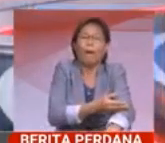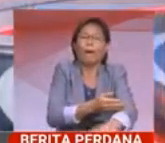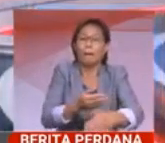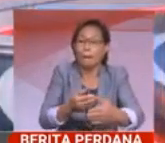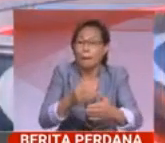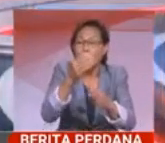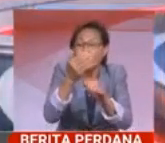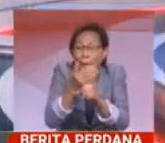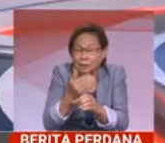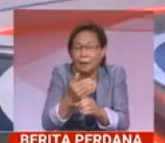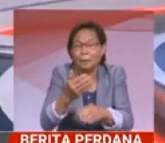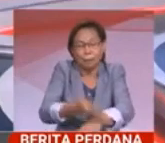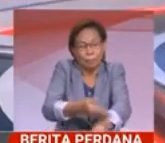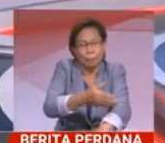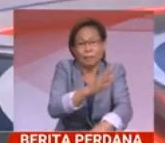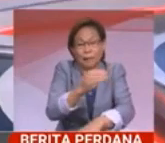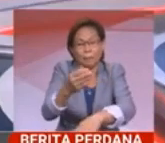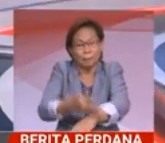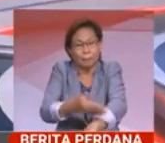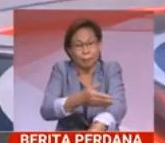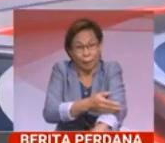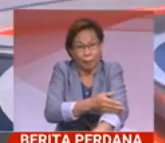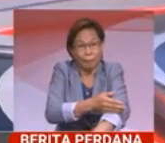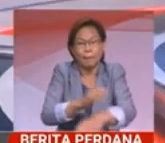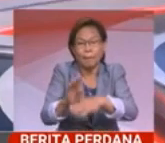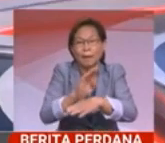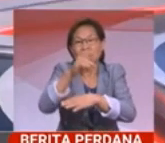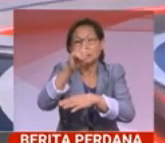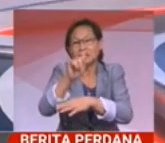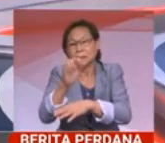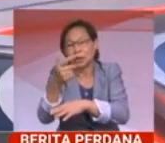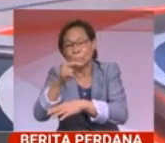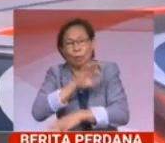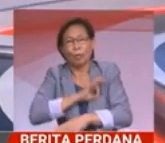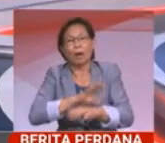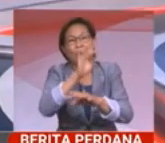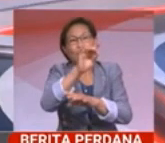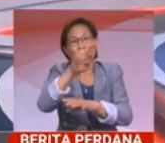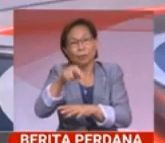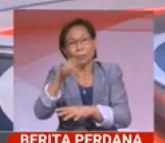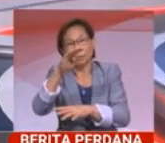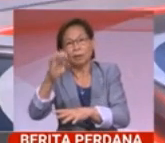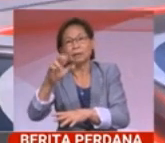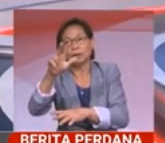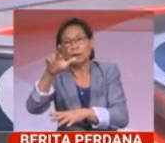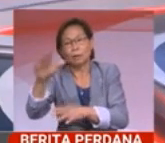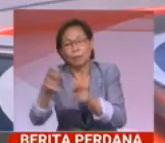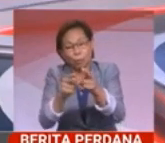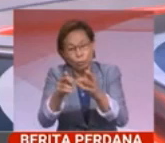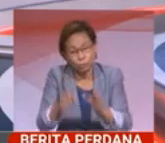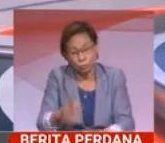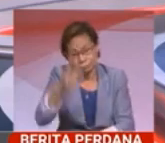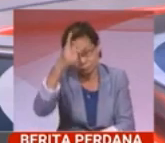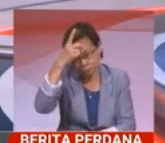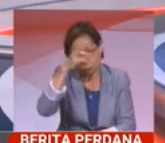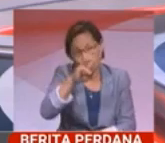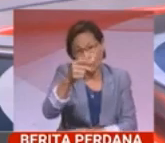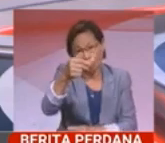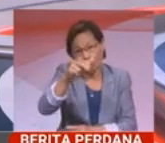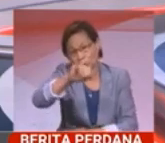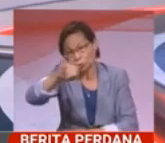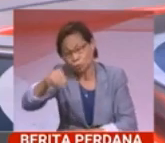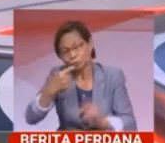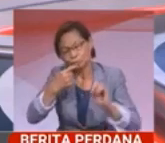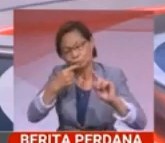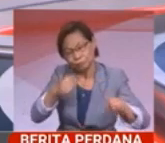manakala skin pemilihan penjagaan the call memanfaatkan lavanya ribu 435 usahawan dan tidak semua junaidi